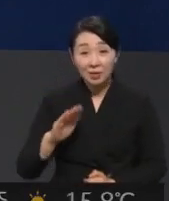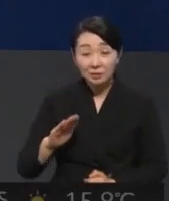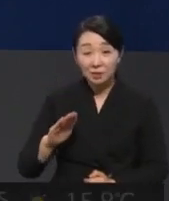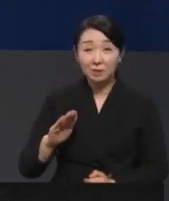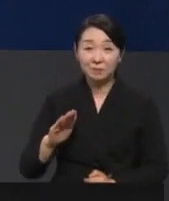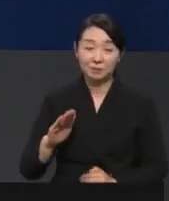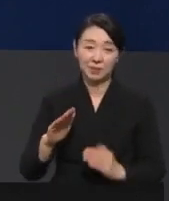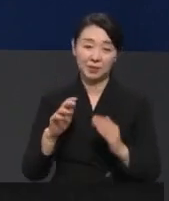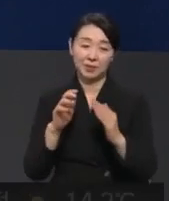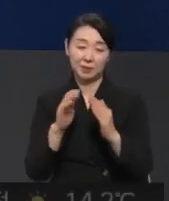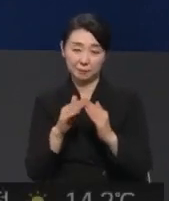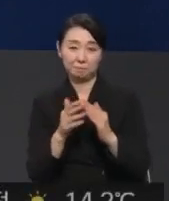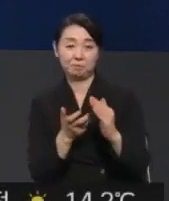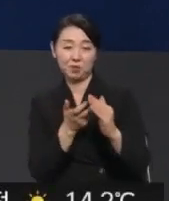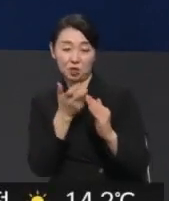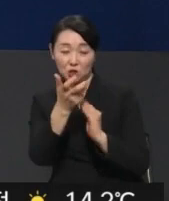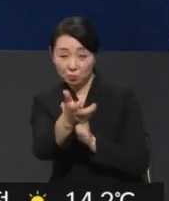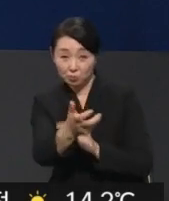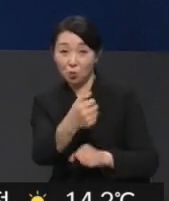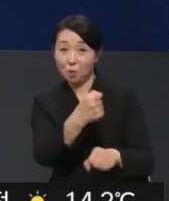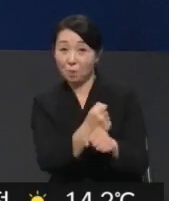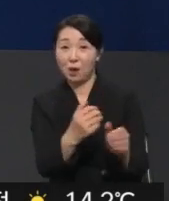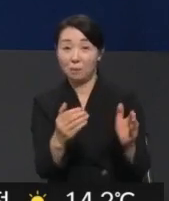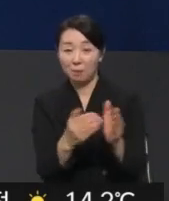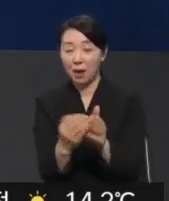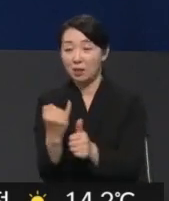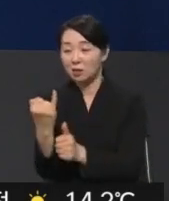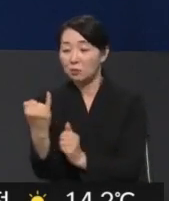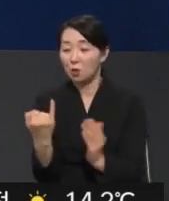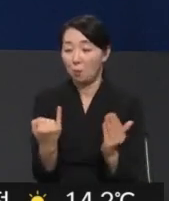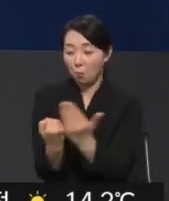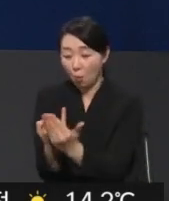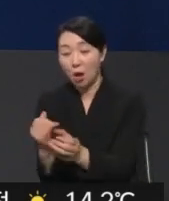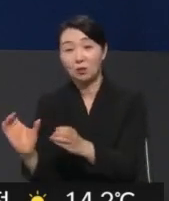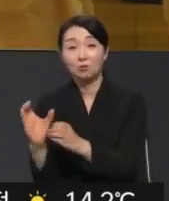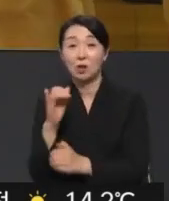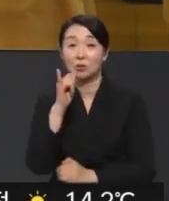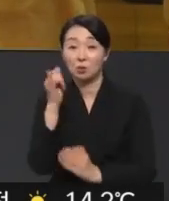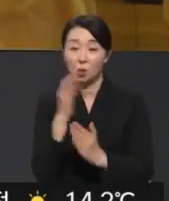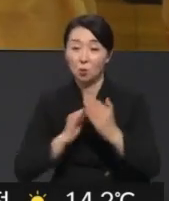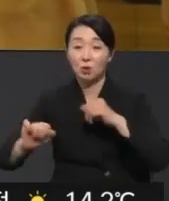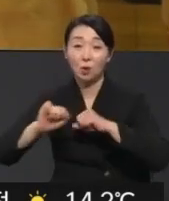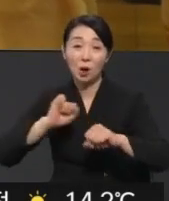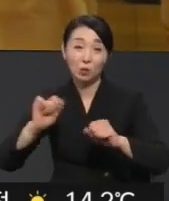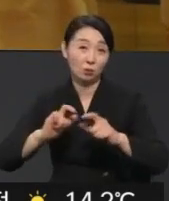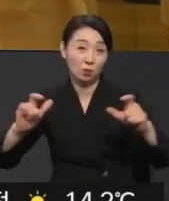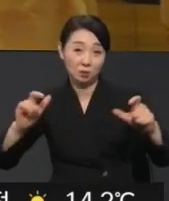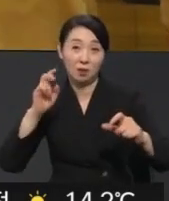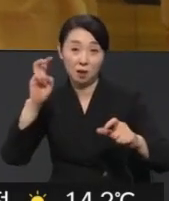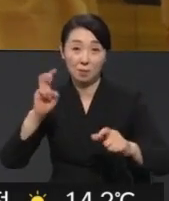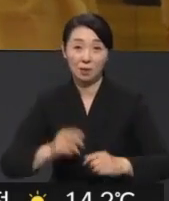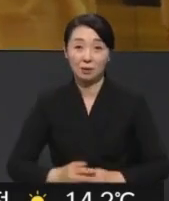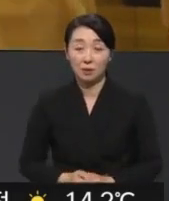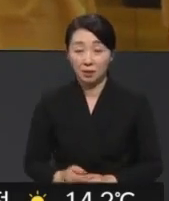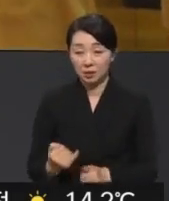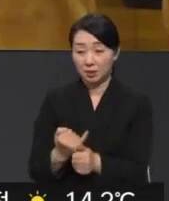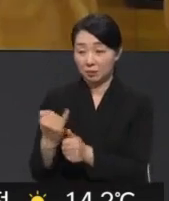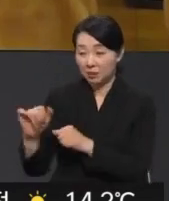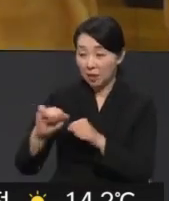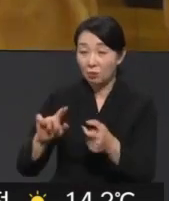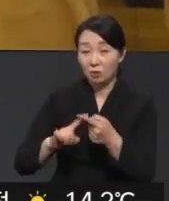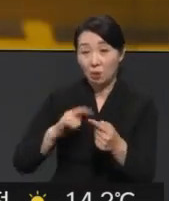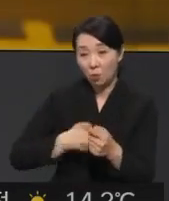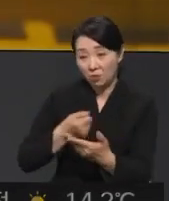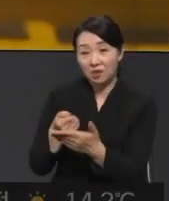입주가 완료가 되면 김 여사의 보좌 인력도 보강이 좀 되고 공개 일정도 늘어날 것으로 보입니다. 김 여사의 행보는 본인이